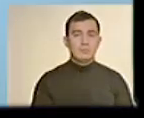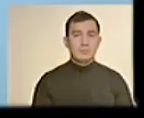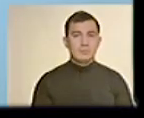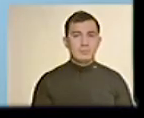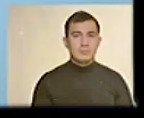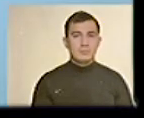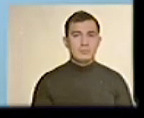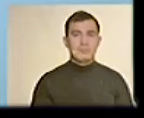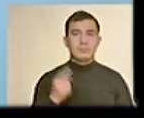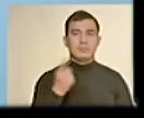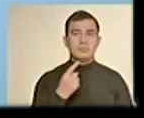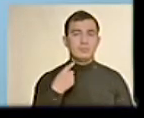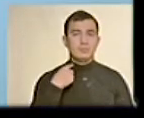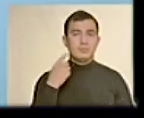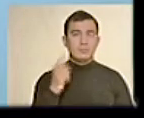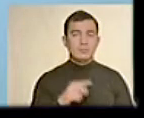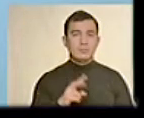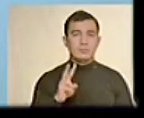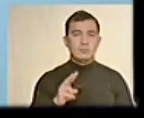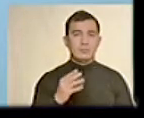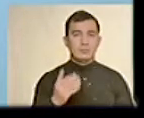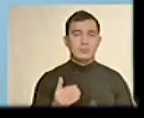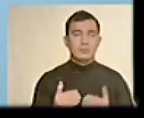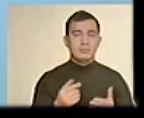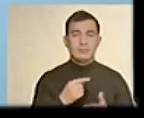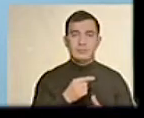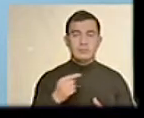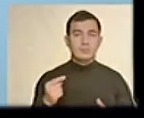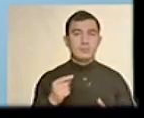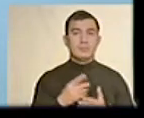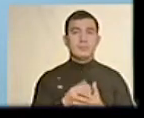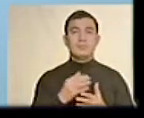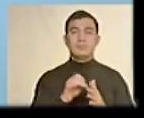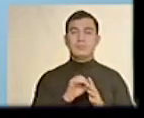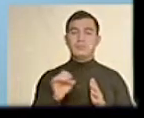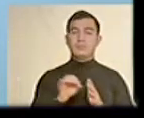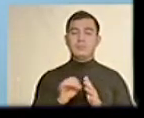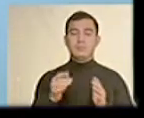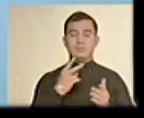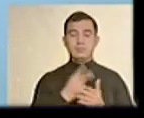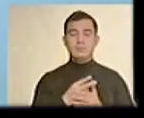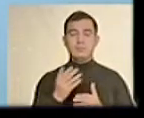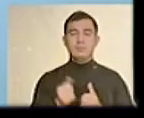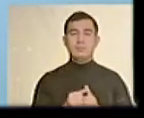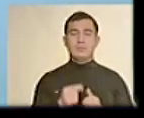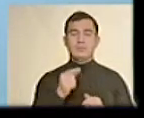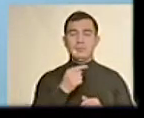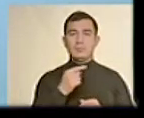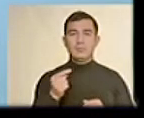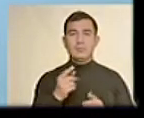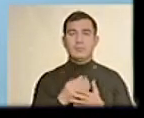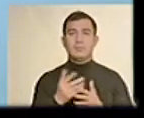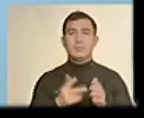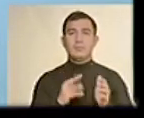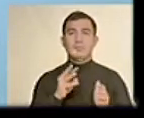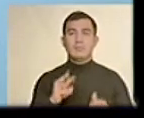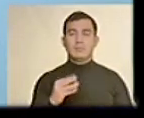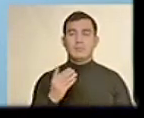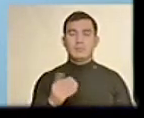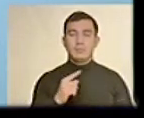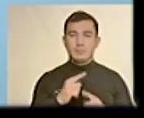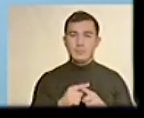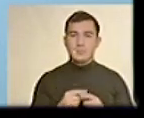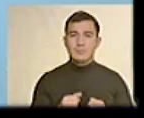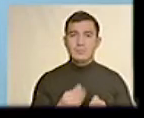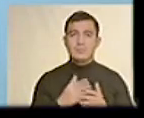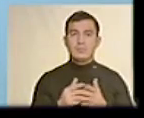Demek birinci sonning kvadratı, minus 2 ko'paytirilgan 7 ko'paytirilgan m va plus m ning kvadratı. Bu yerda